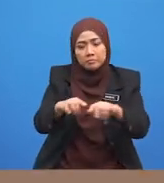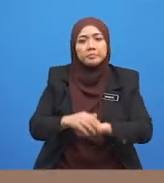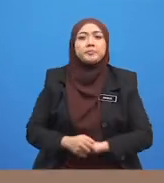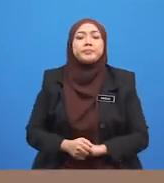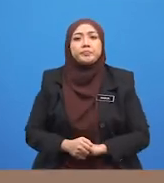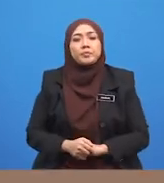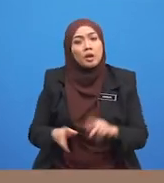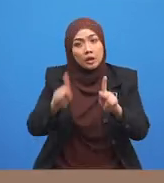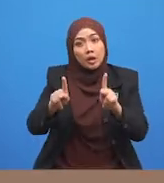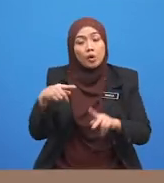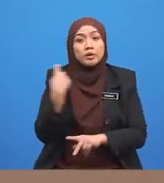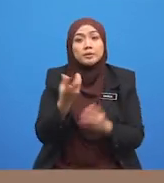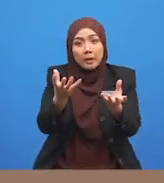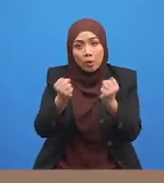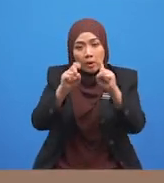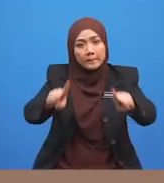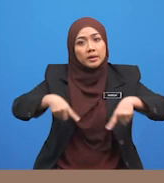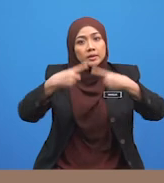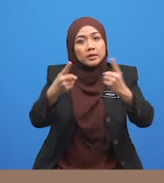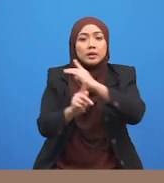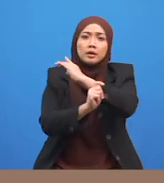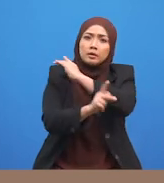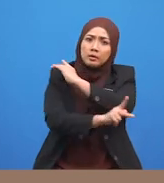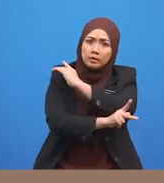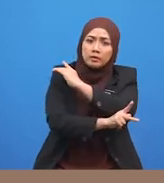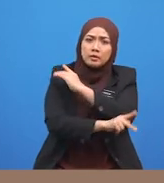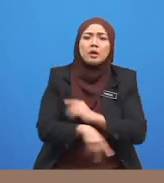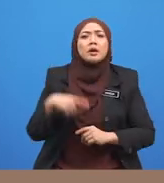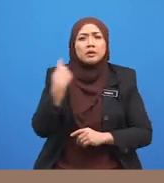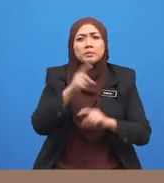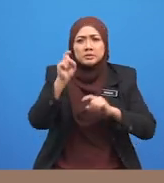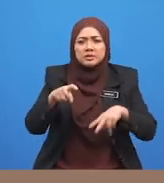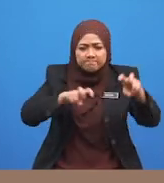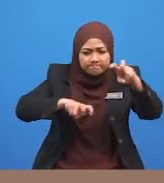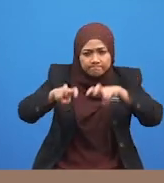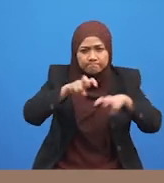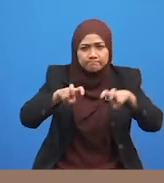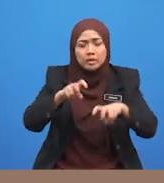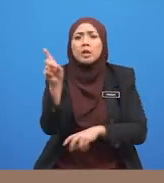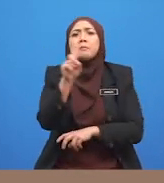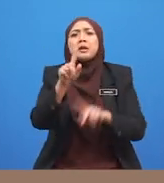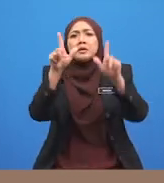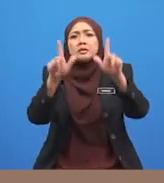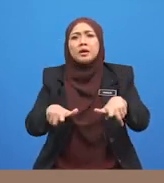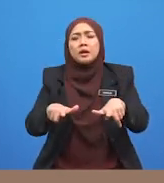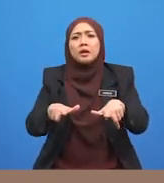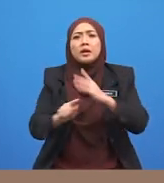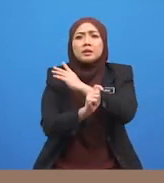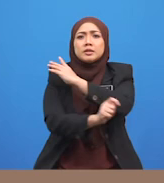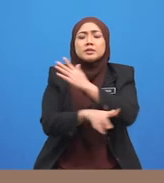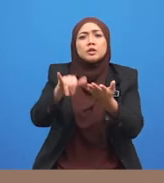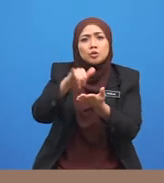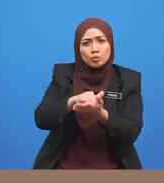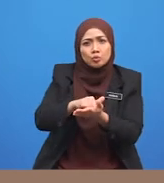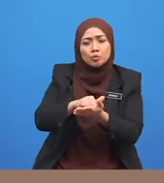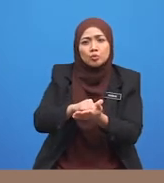Sekiranya kita ingin ke Tasik Kenyek, kita patut kaji di mana tasik itu berada dan berapa jauhkah jaraknya